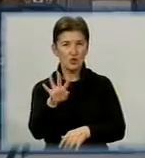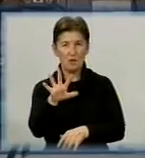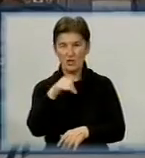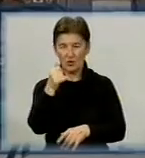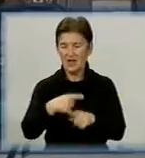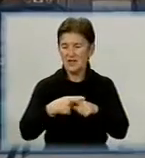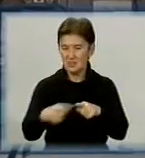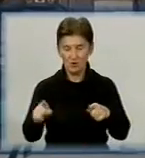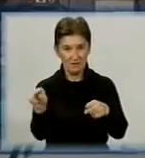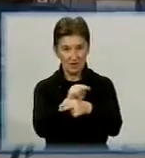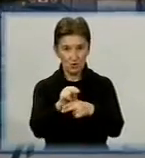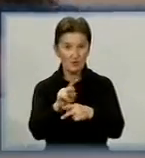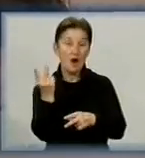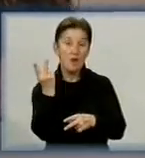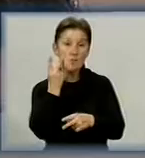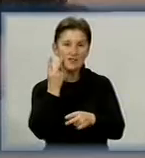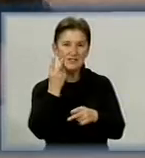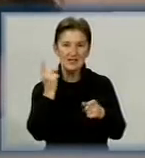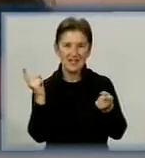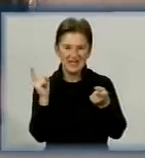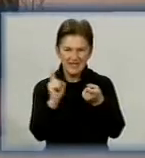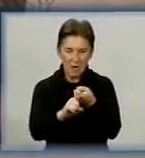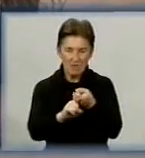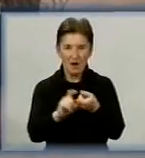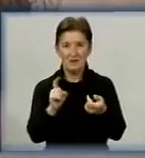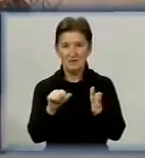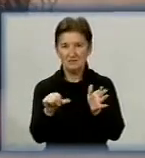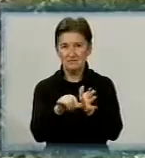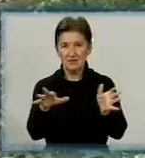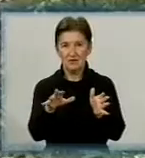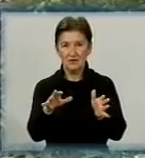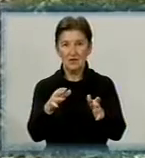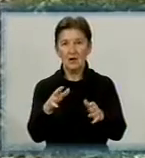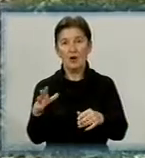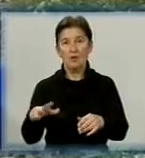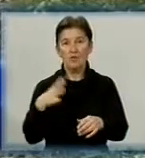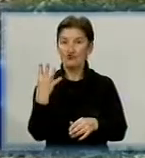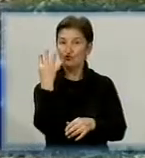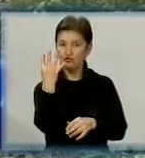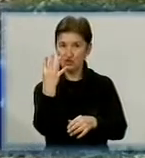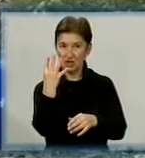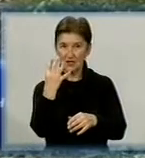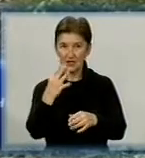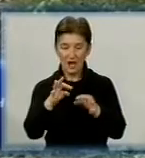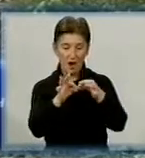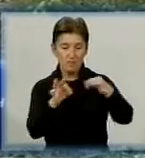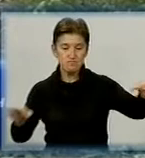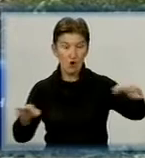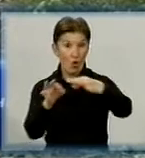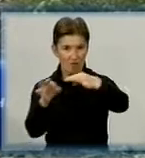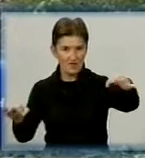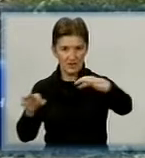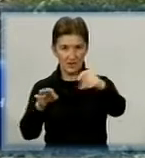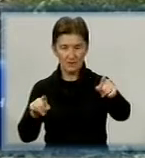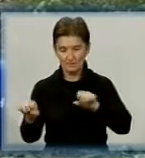ремонтувати. Нині ж через постійні замикання проводки горять пускачі в електрощитовій. Було 4 провода йшло. Це управляли ми